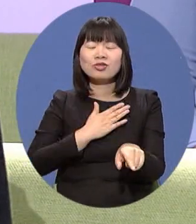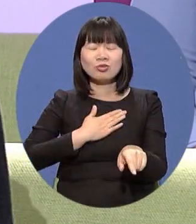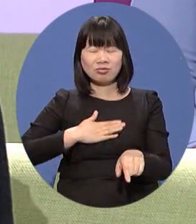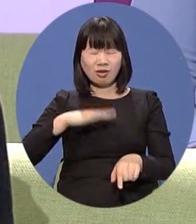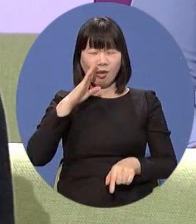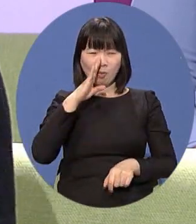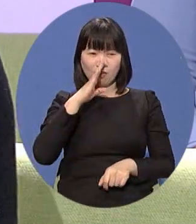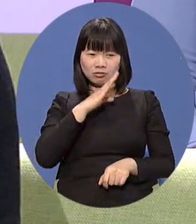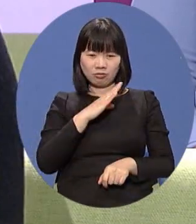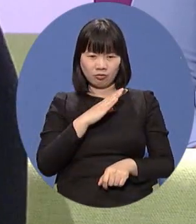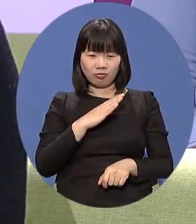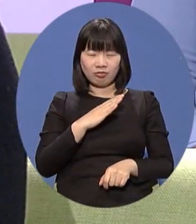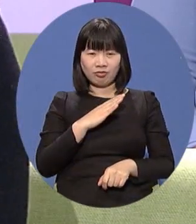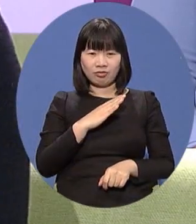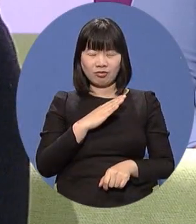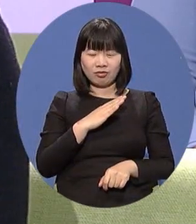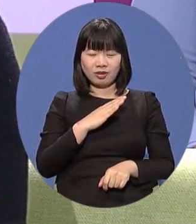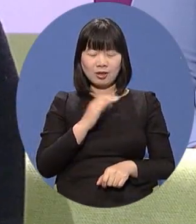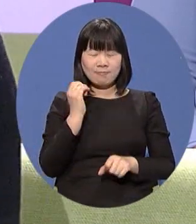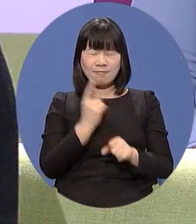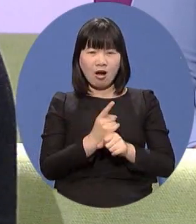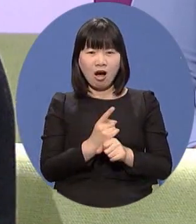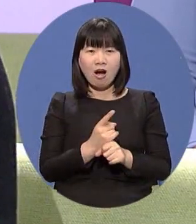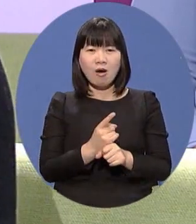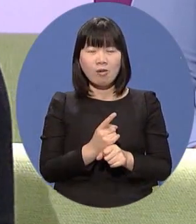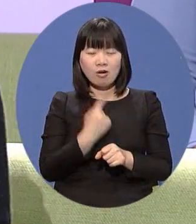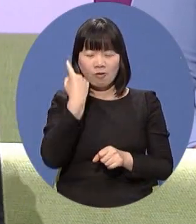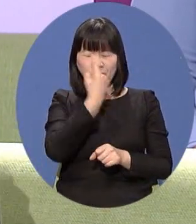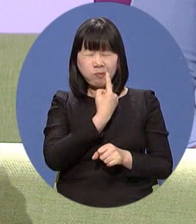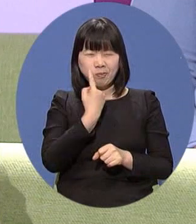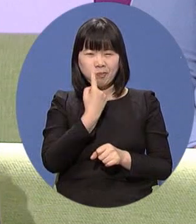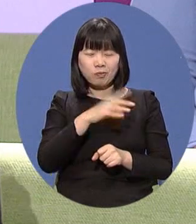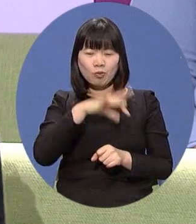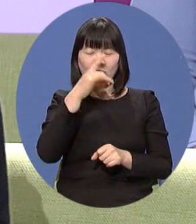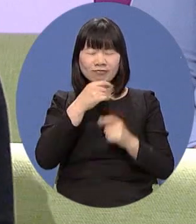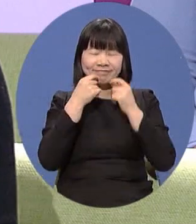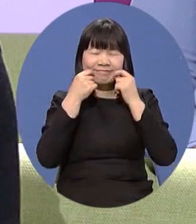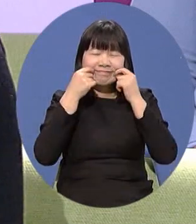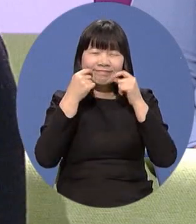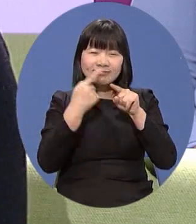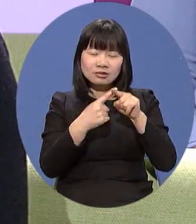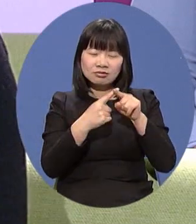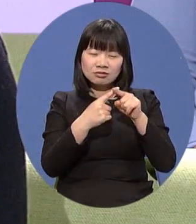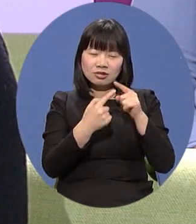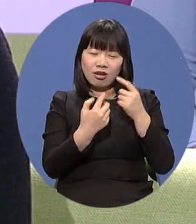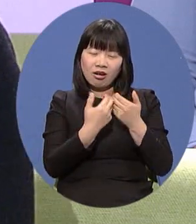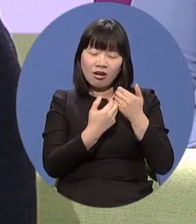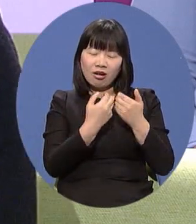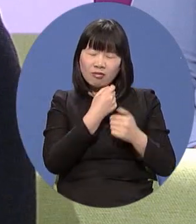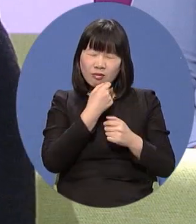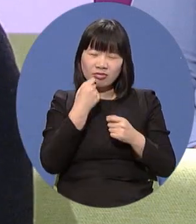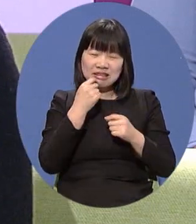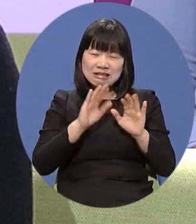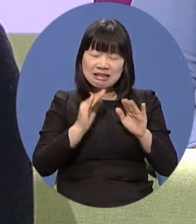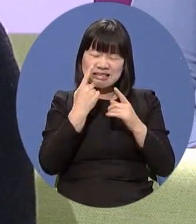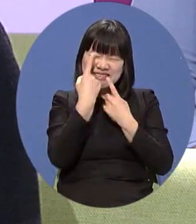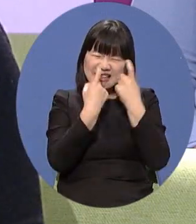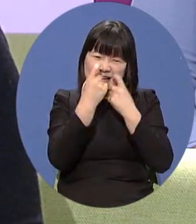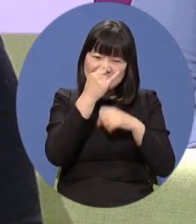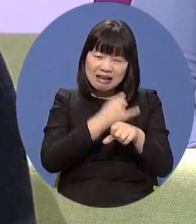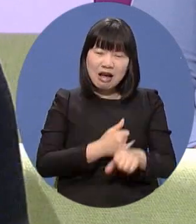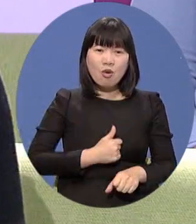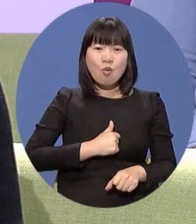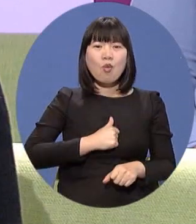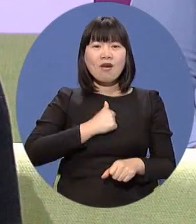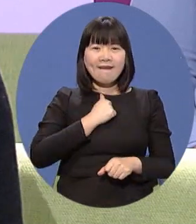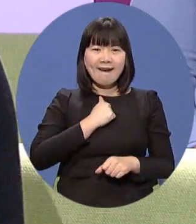나빠졌어. 그러니까 벌써 이제 표정이 이렇게 처음에는 웃다가 이렇게 어색한 미소를 짓다가 이제 짜증이 나기 시작하니까